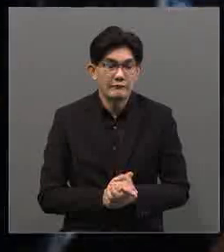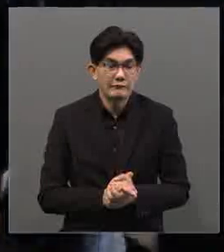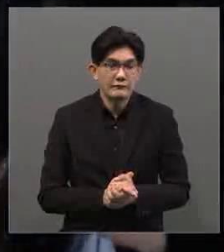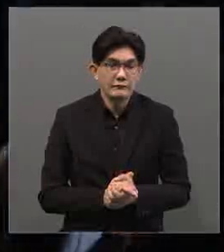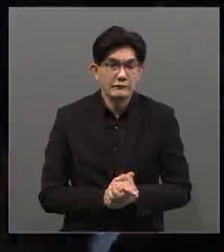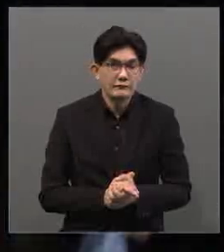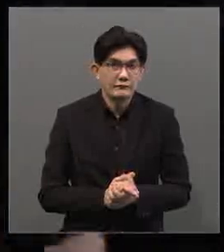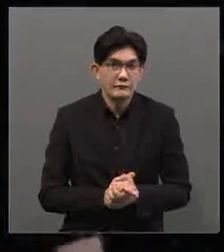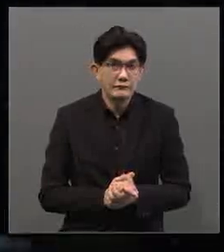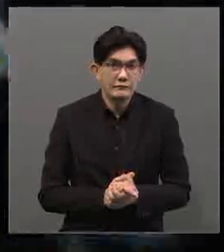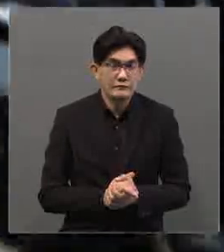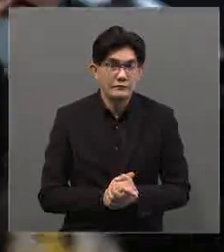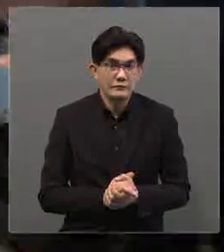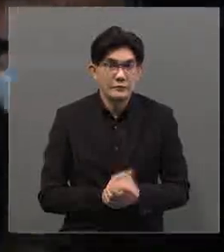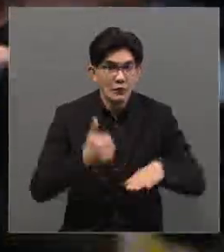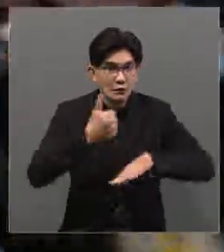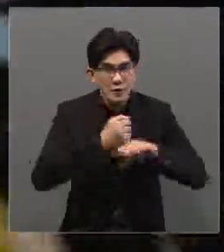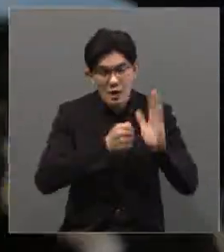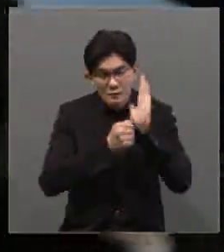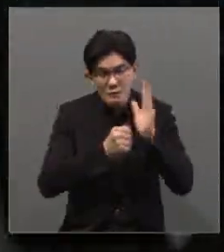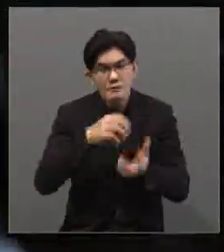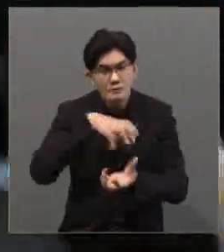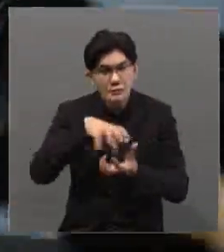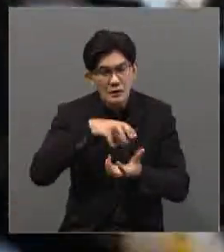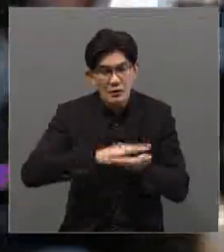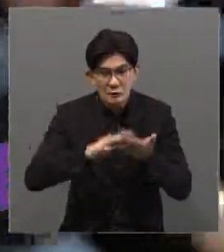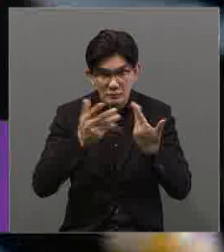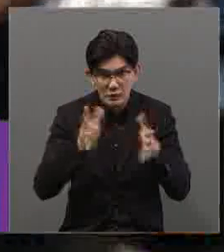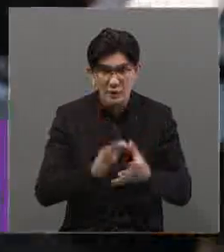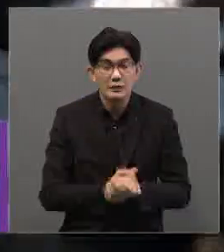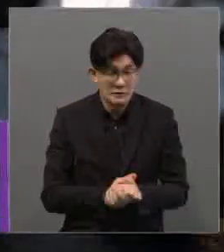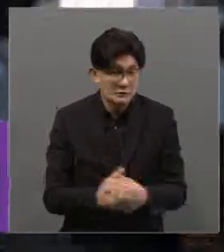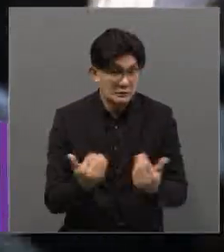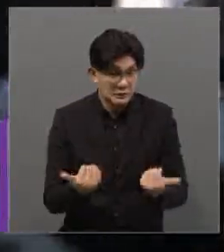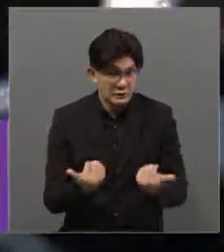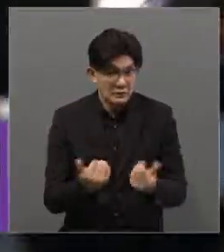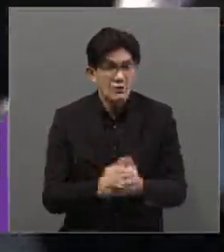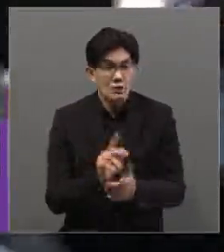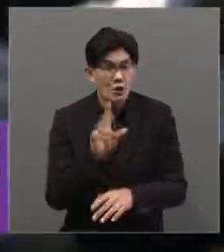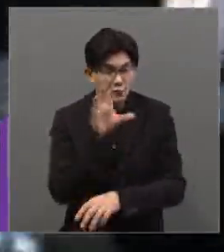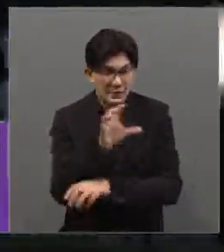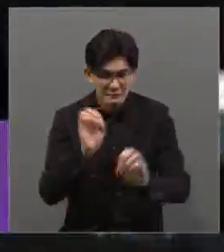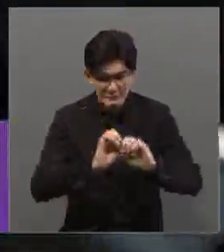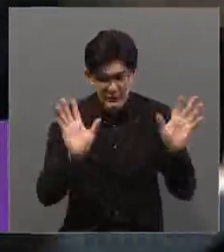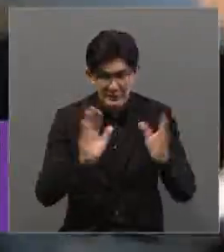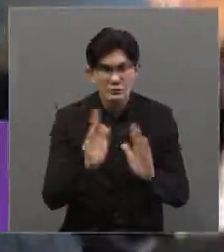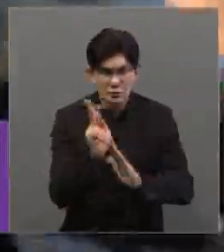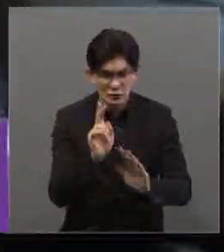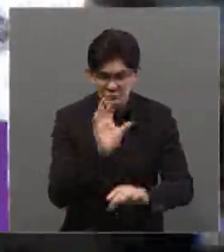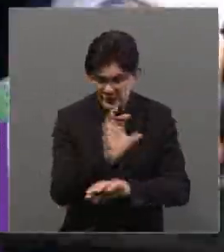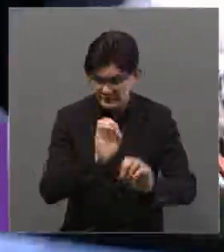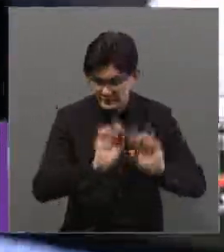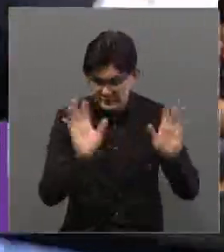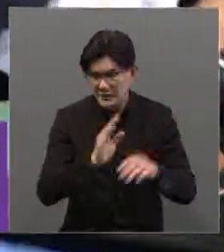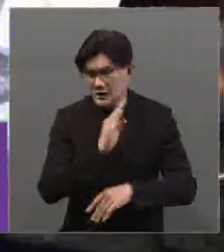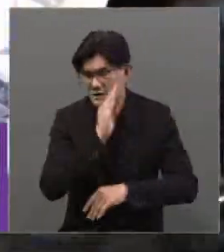ท่านหัวหน้ากับโฆษกนี่เขาก็แถลงไปแล้วว่ากรณีนี้ข้อบังคับพรรคมันก็ชัดเจนมันไม่มีอะไรผิดป